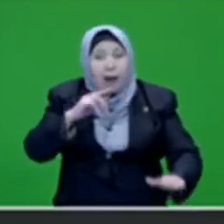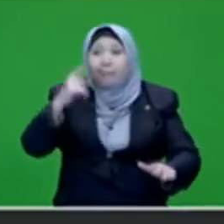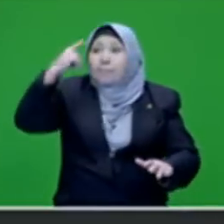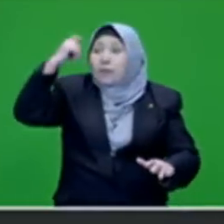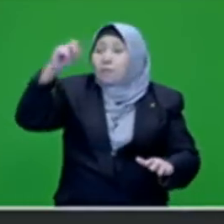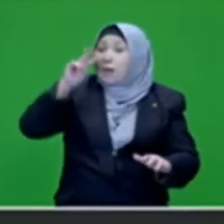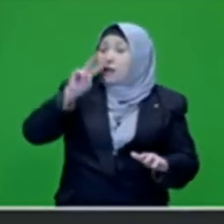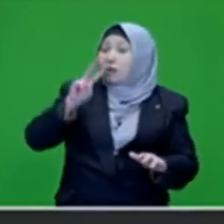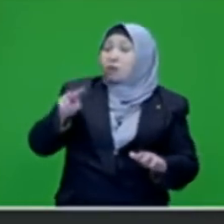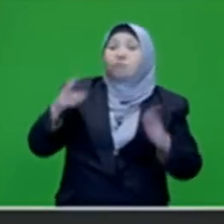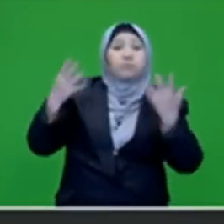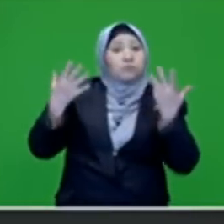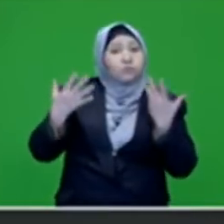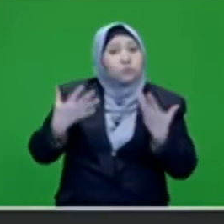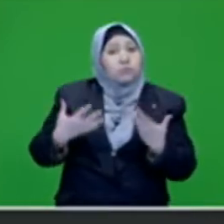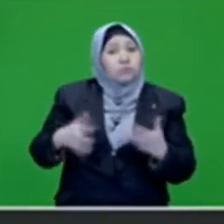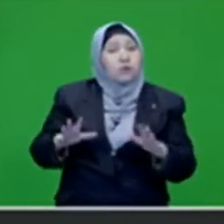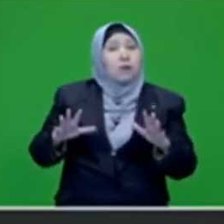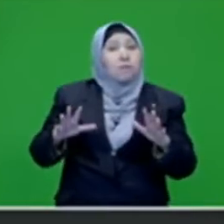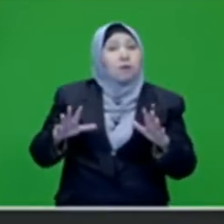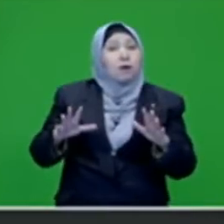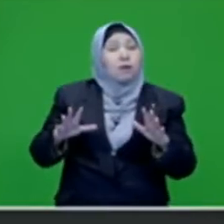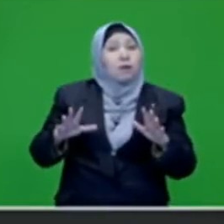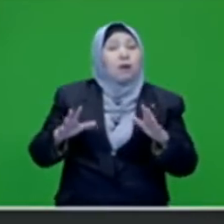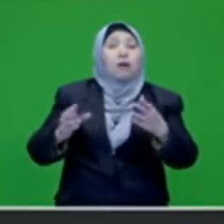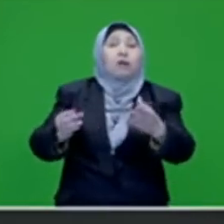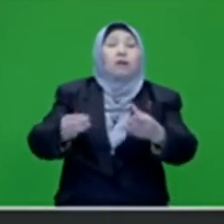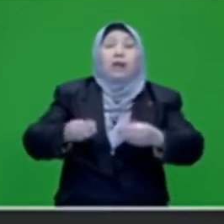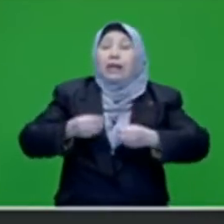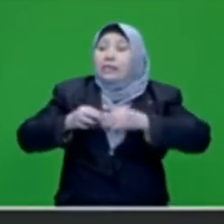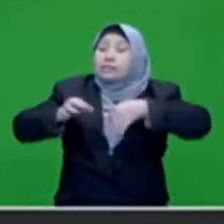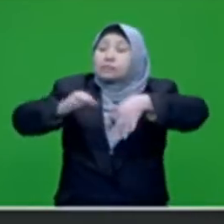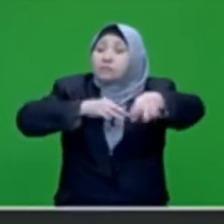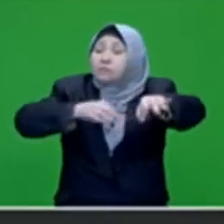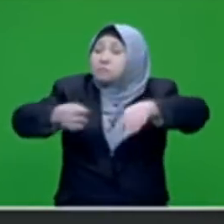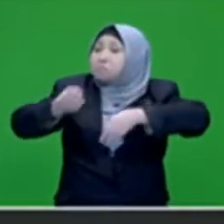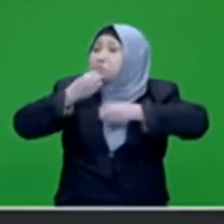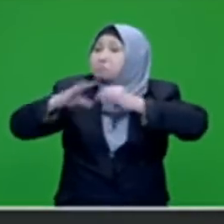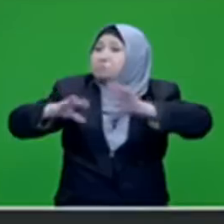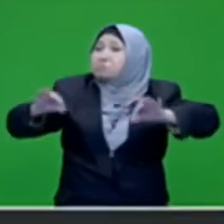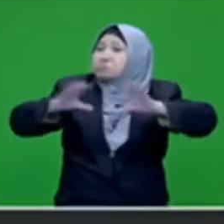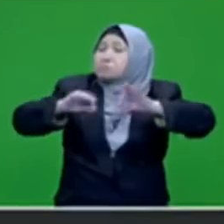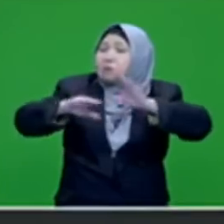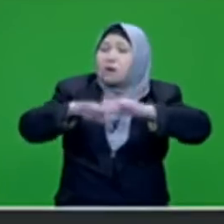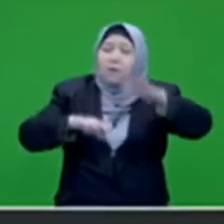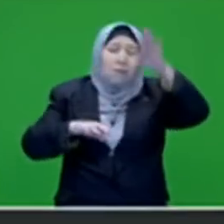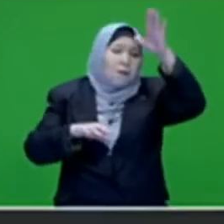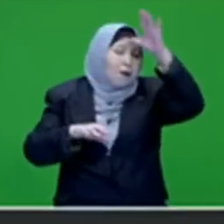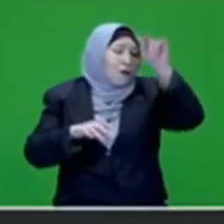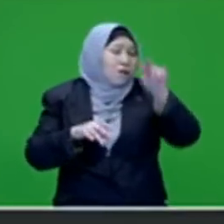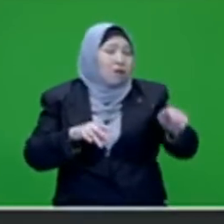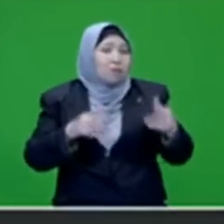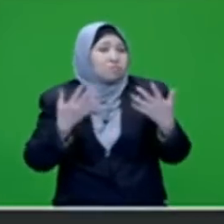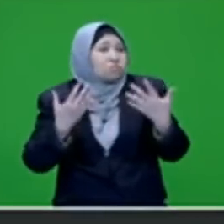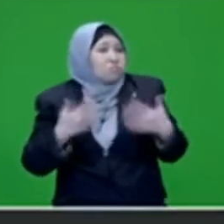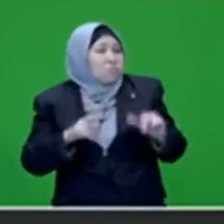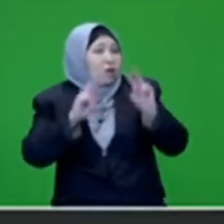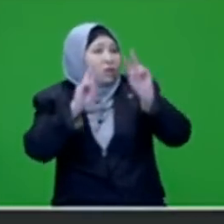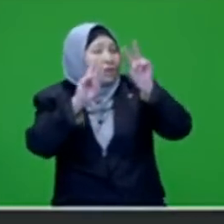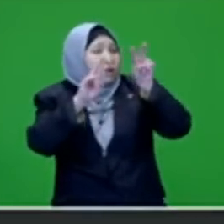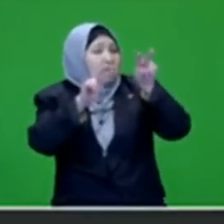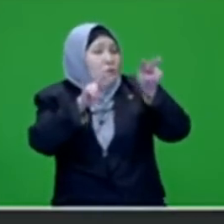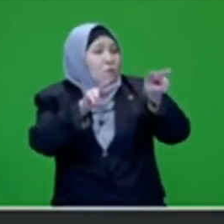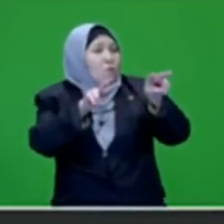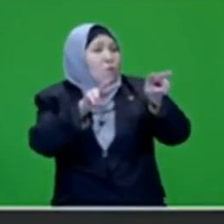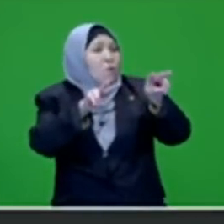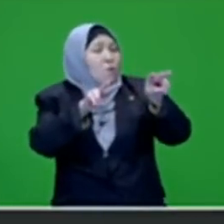itu telah pun dikongsikan kepada ayah dia Nabi Yaakob. bahawa beliau telah melihat ahada